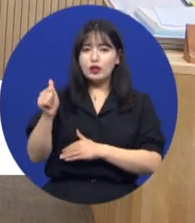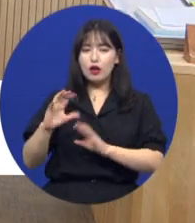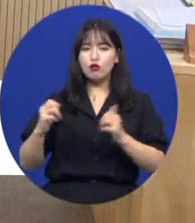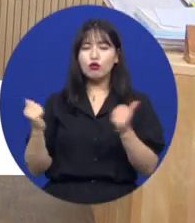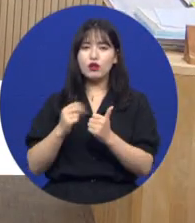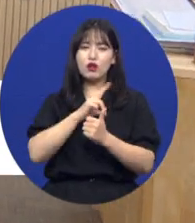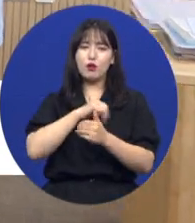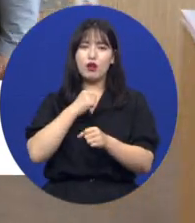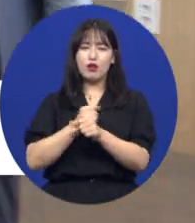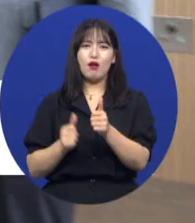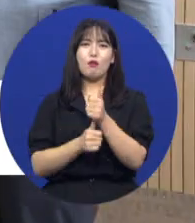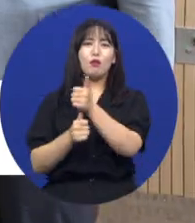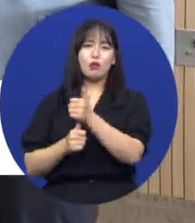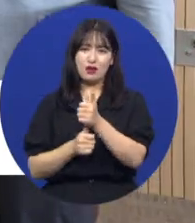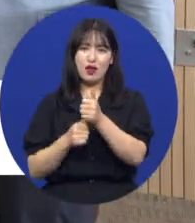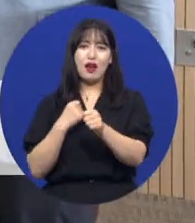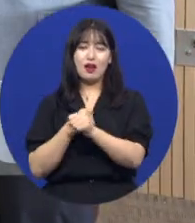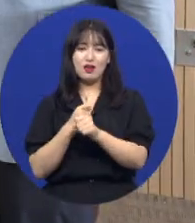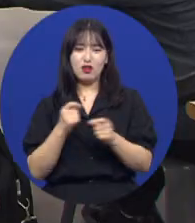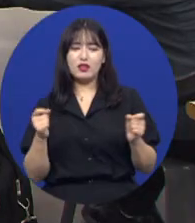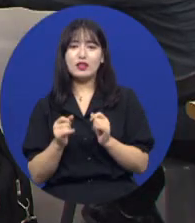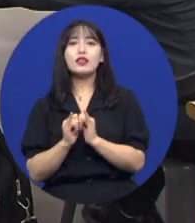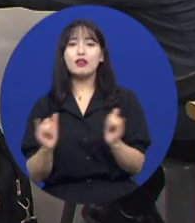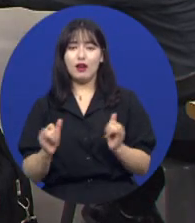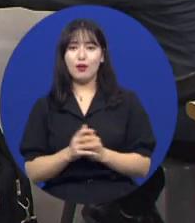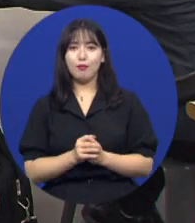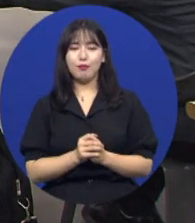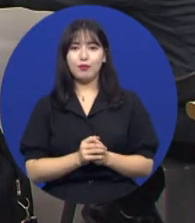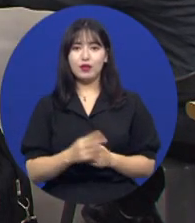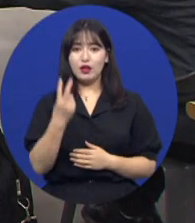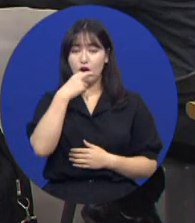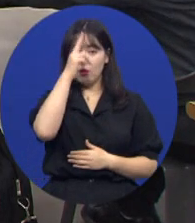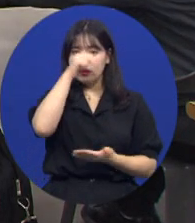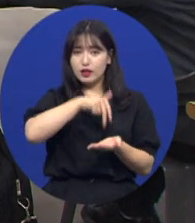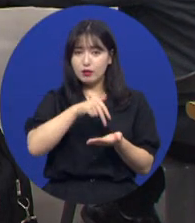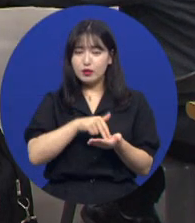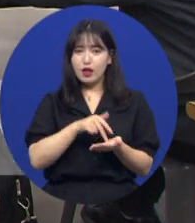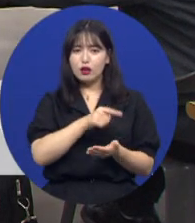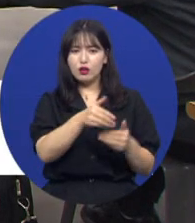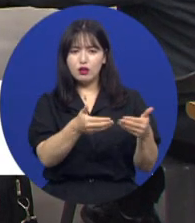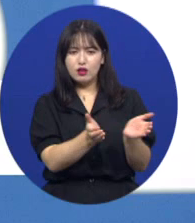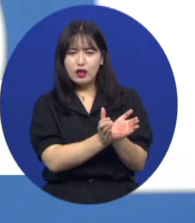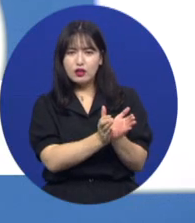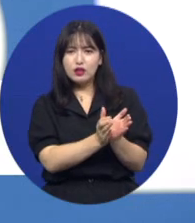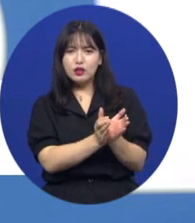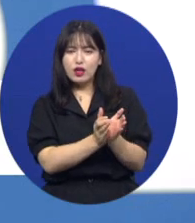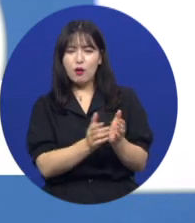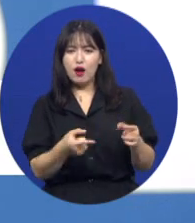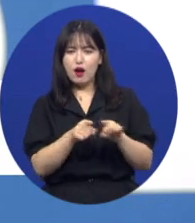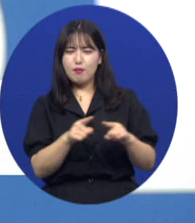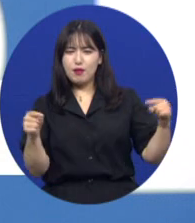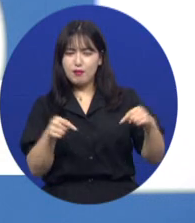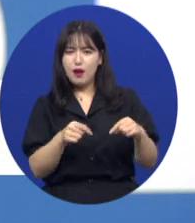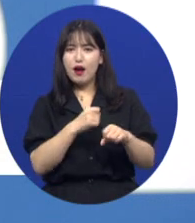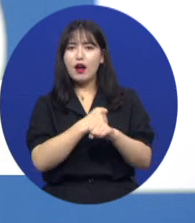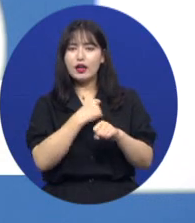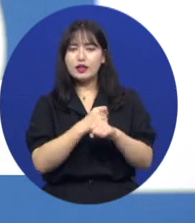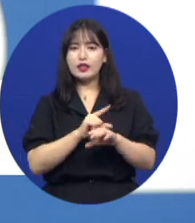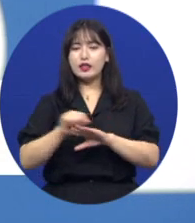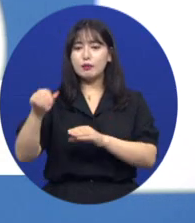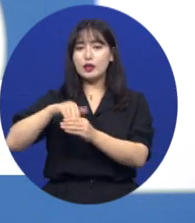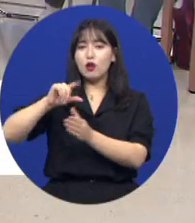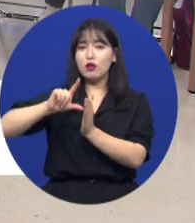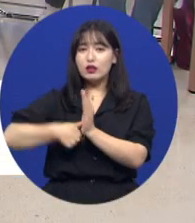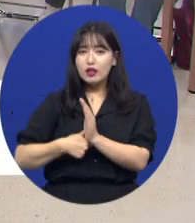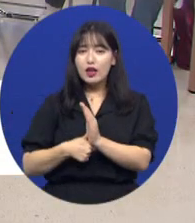지낸 최측근 인사 합니다 검찰은 이들이 돈의 한 단체의 대표가 군무에 지난 지방선거 당시